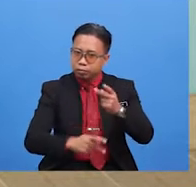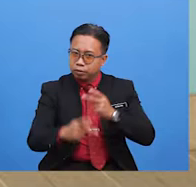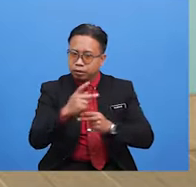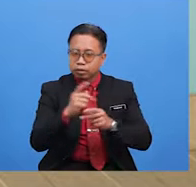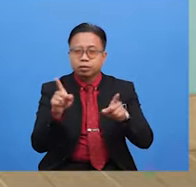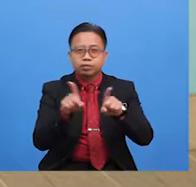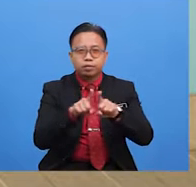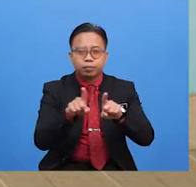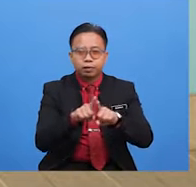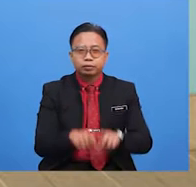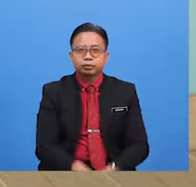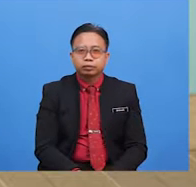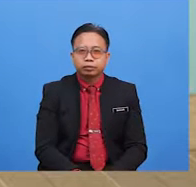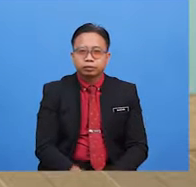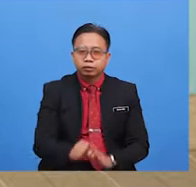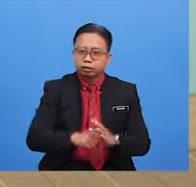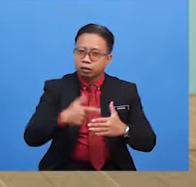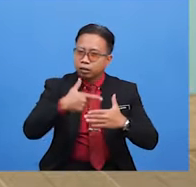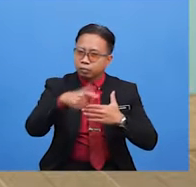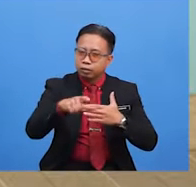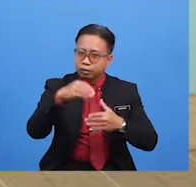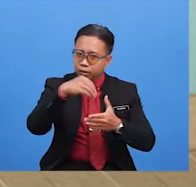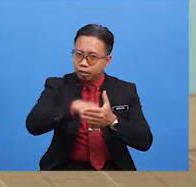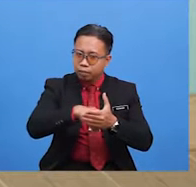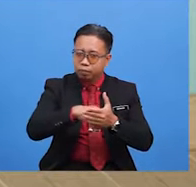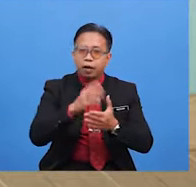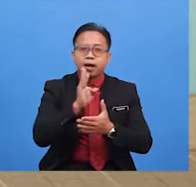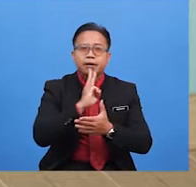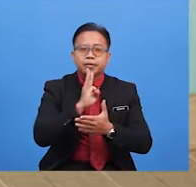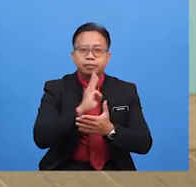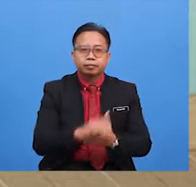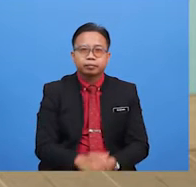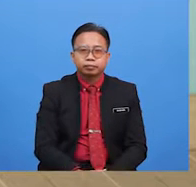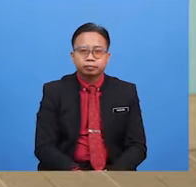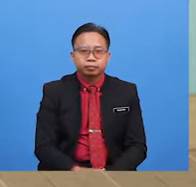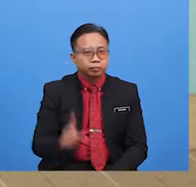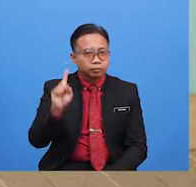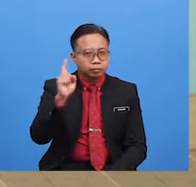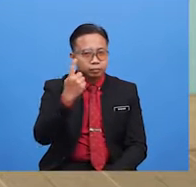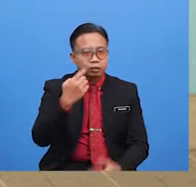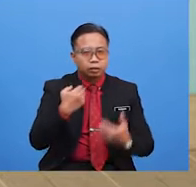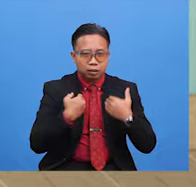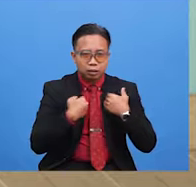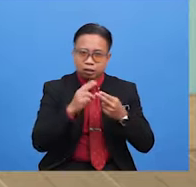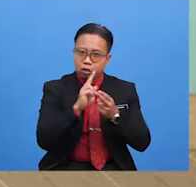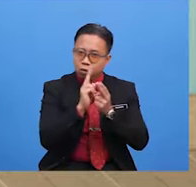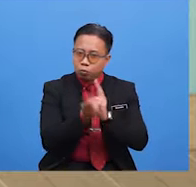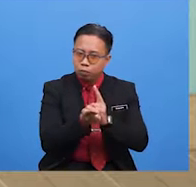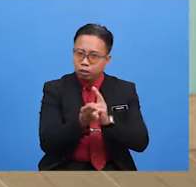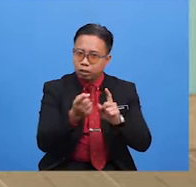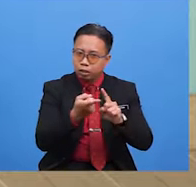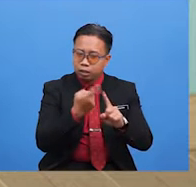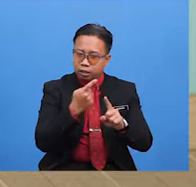selepas ia larut dalam air. hanya berlaku perubahan keadaan